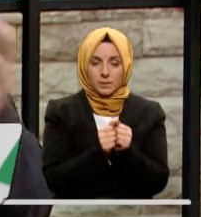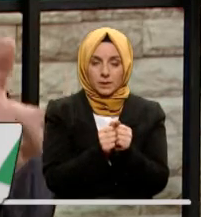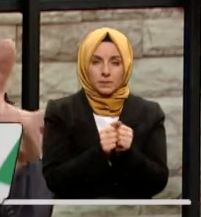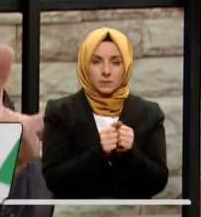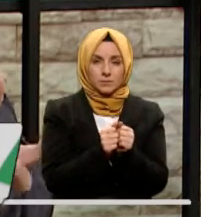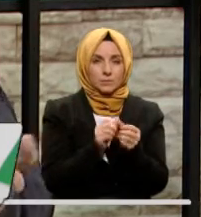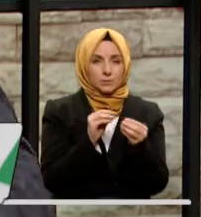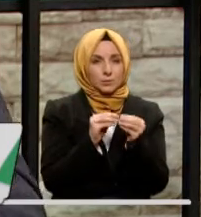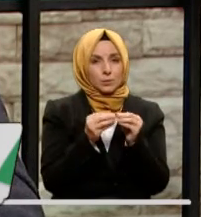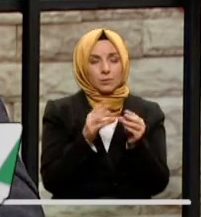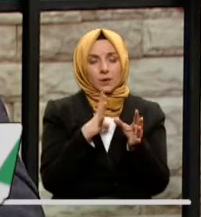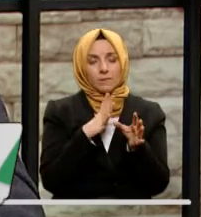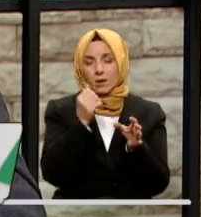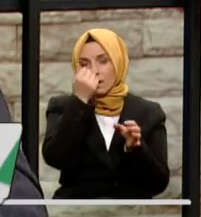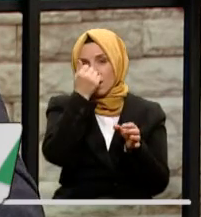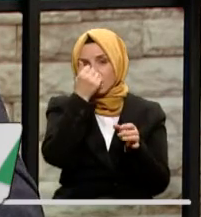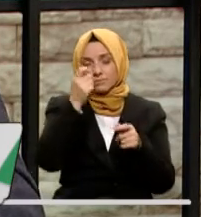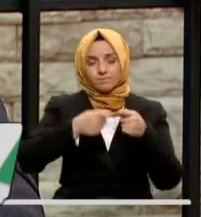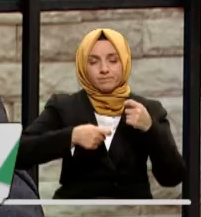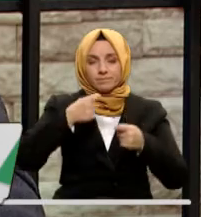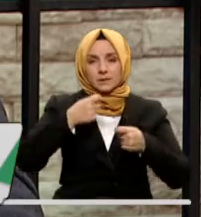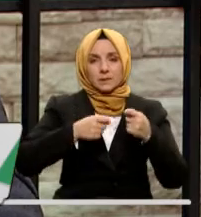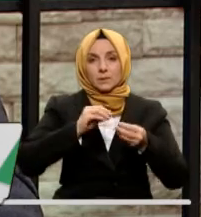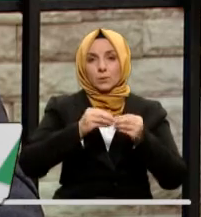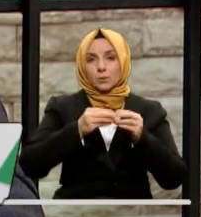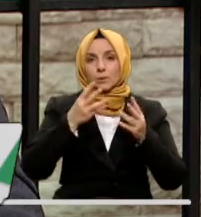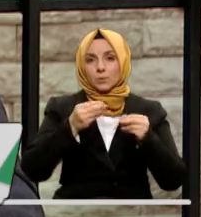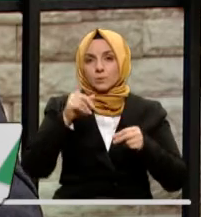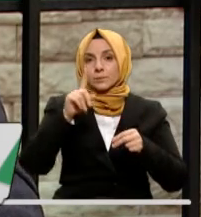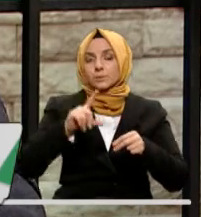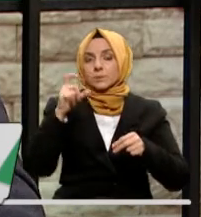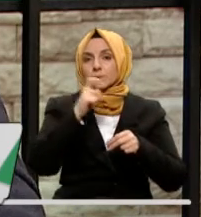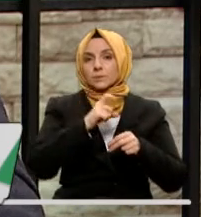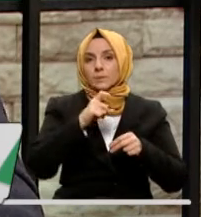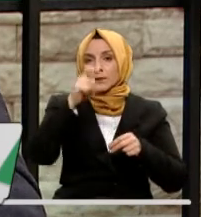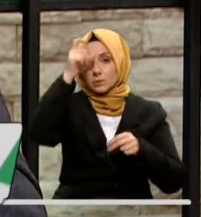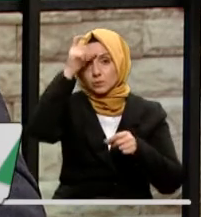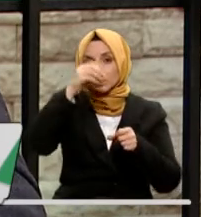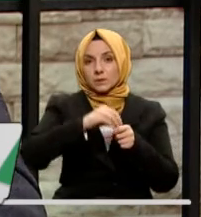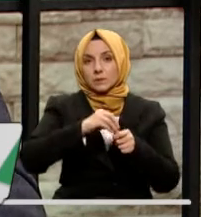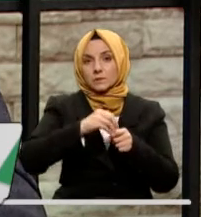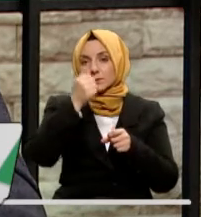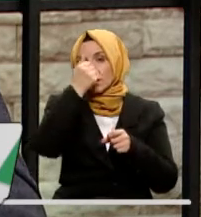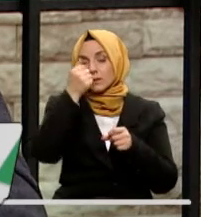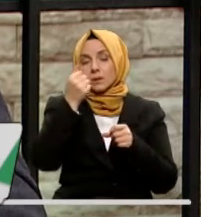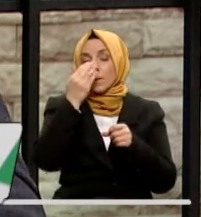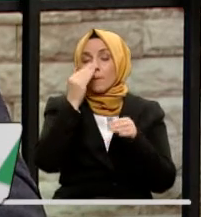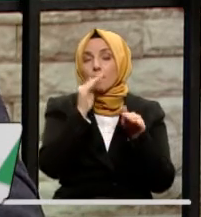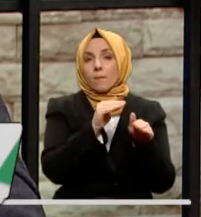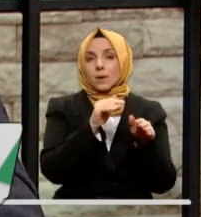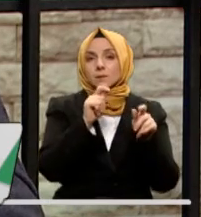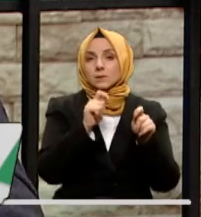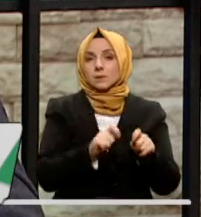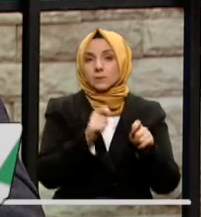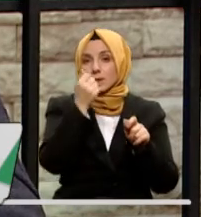sıkıntı yaşandı kan bankacılığı alanında Hele ki ilk aylarda Ülkesi topları çok çok düştüğü on binlere kadar